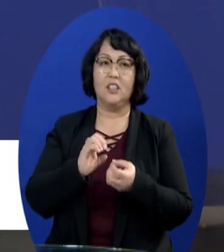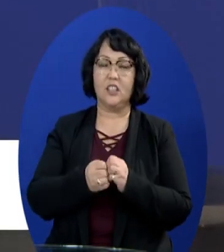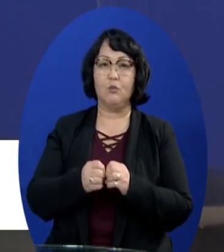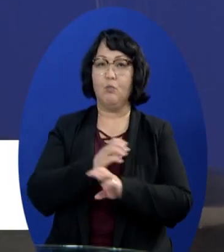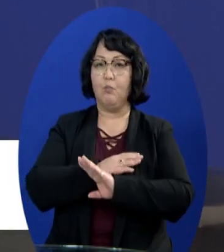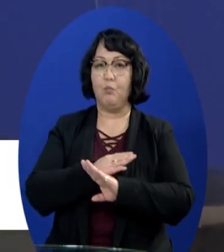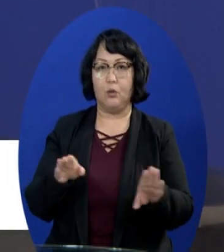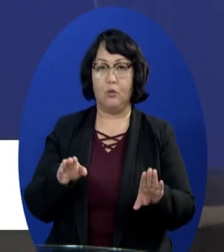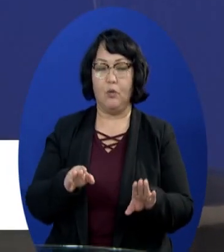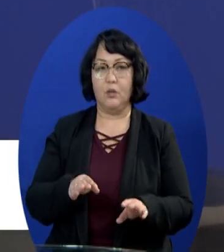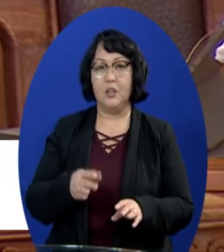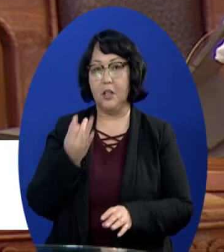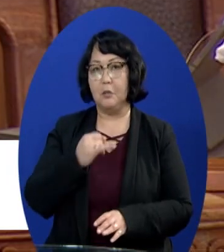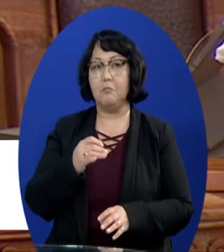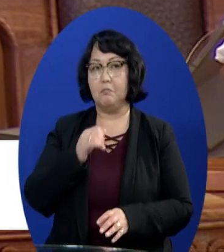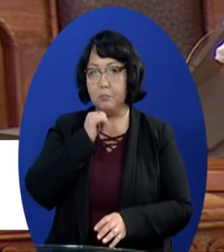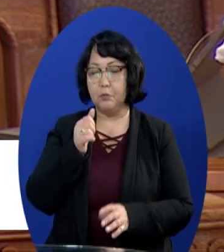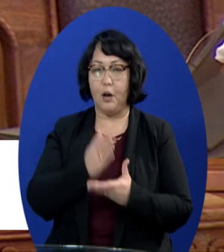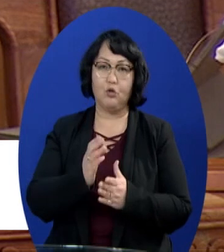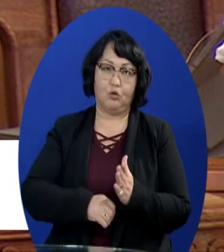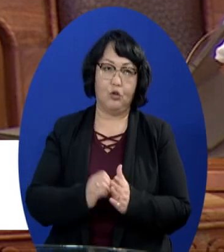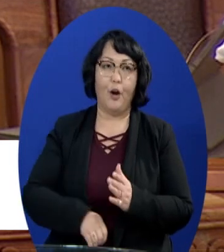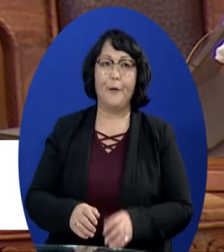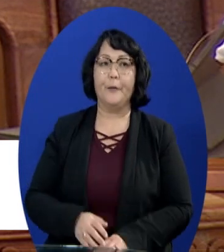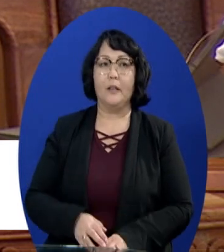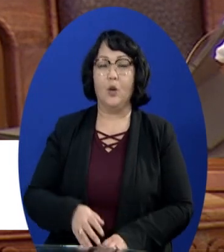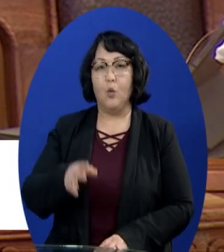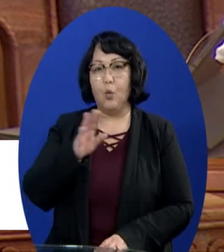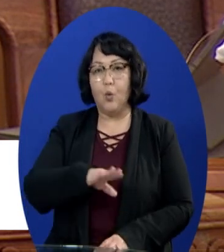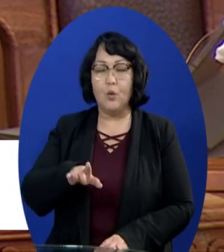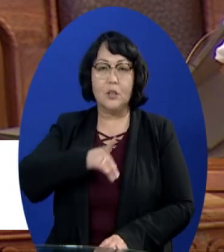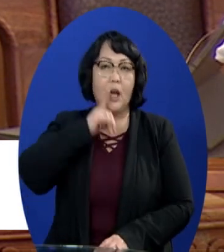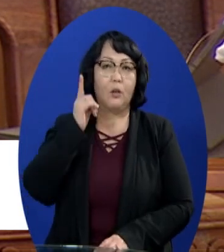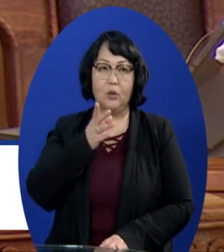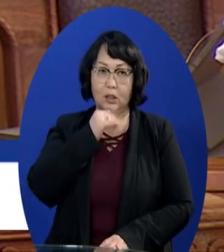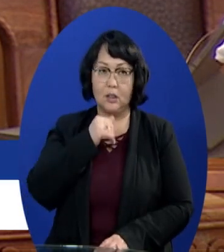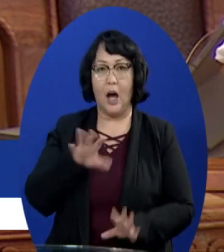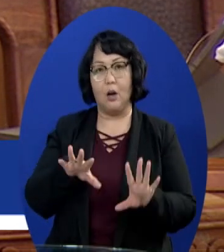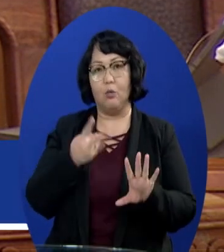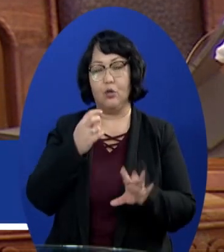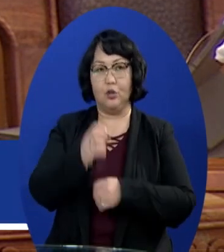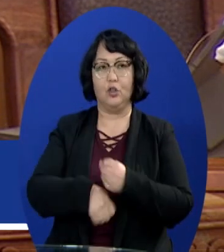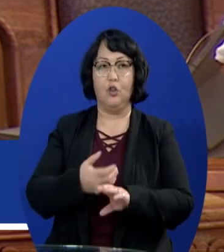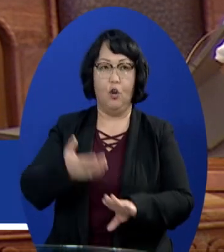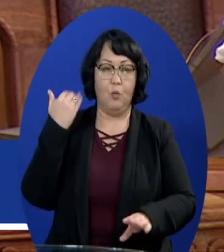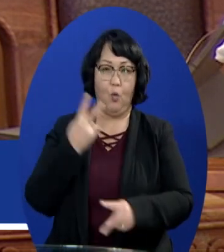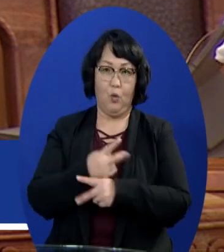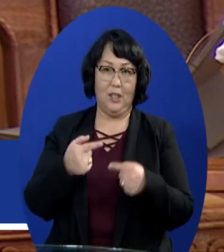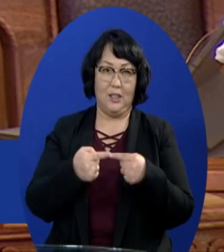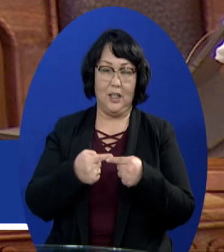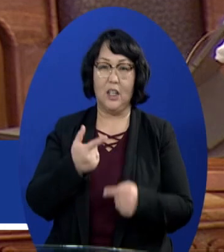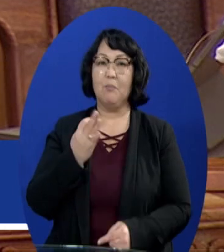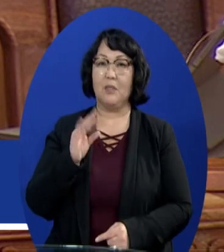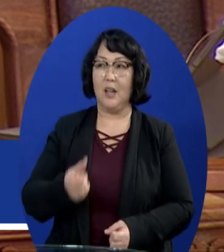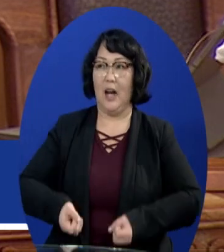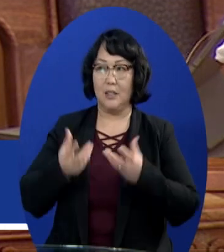байх ёстойг тусгасан юм. Магадгүй одоо юу гэдэг хүүхэд залуу замд насандаа 10-20 жилийн өмнө гэмт хөргүүлсэн байж болно шүү дээ. Тэр хүнийг насаар нь